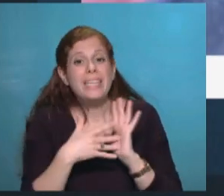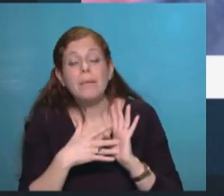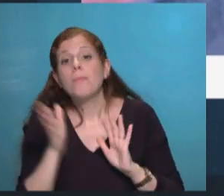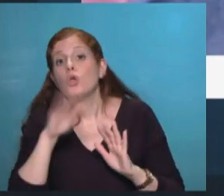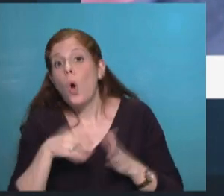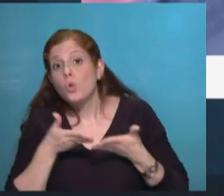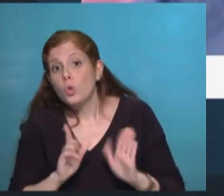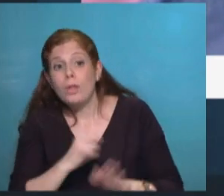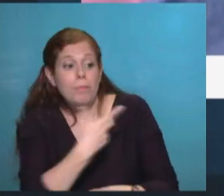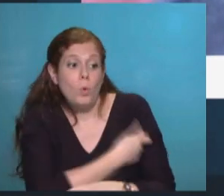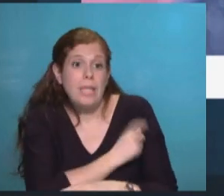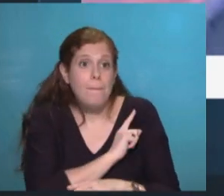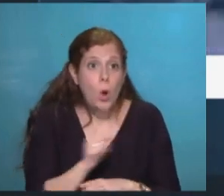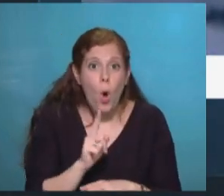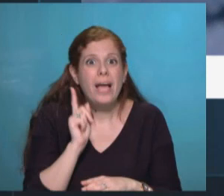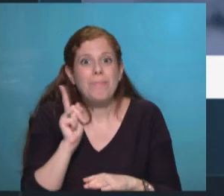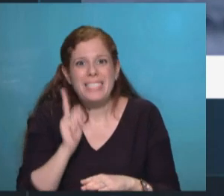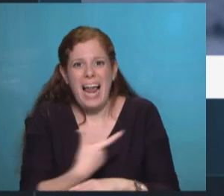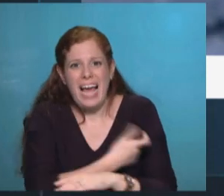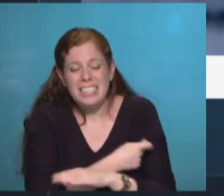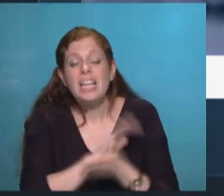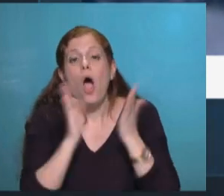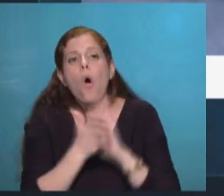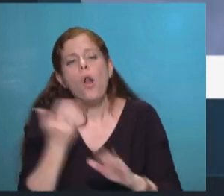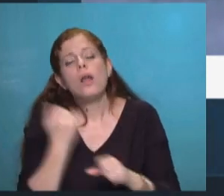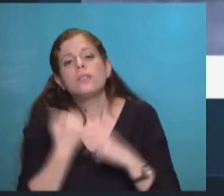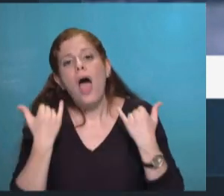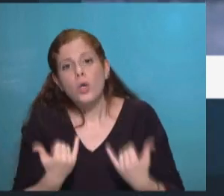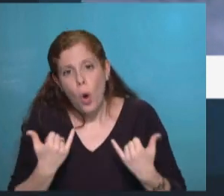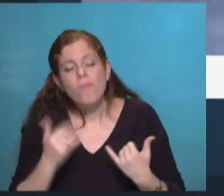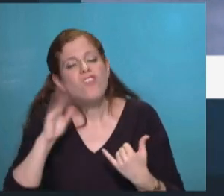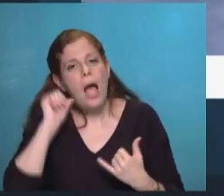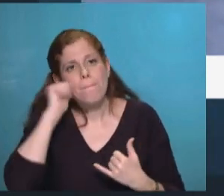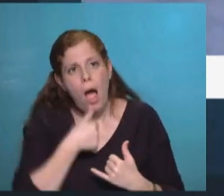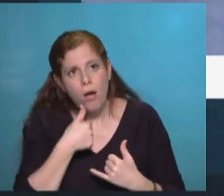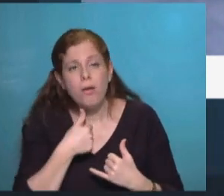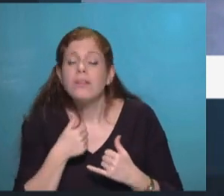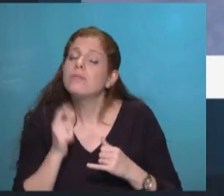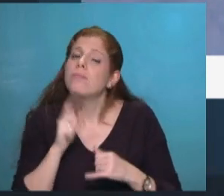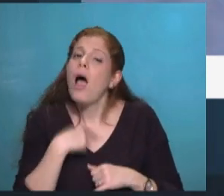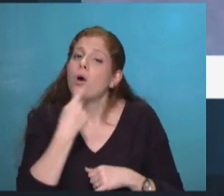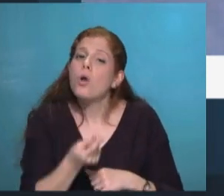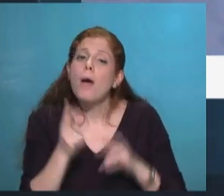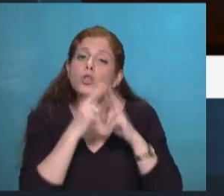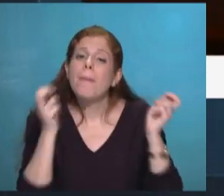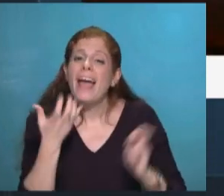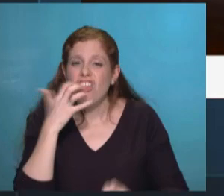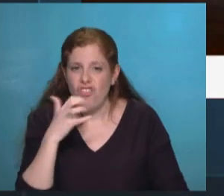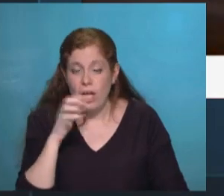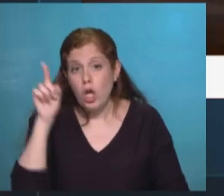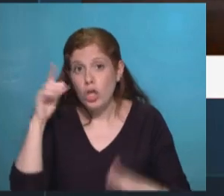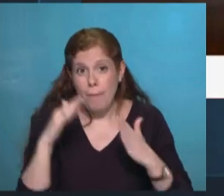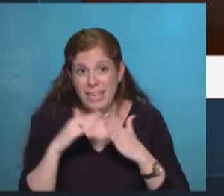מי צריך לחסן. כל זה נעשה היום ויעשה גם מחר. רק עוד נאמר שבעיר טבריה, שם היא מתגוררת,